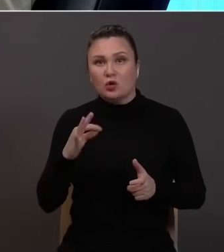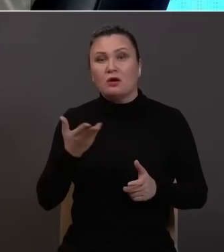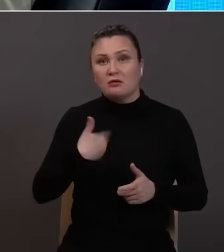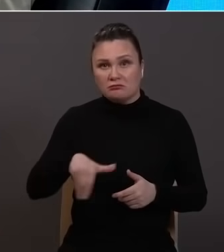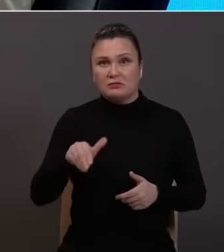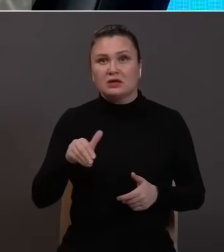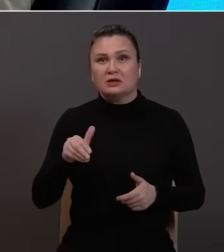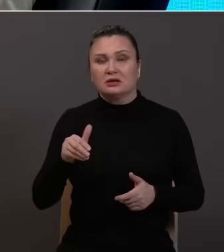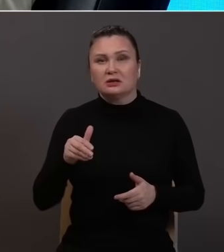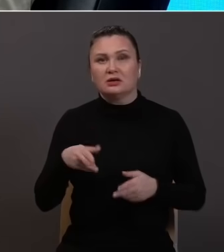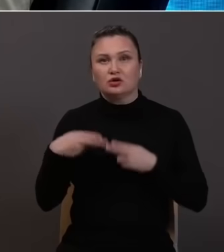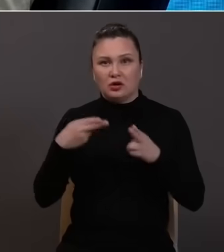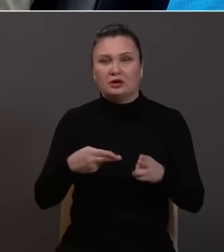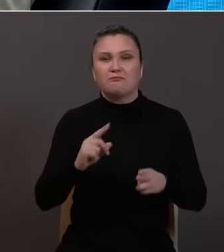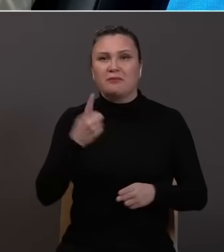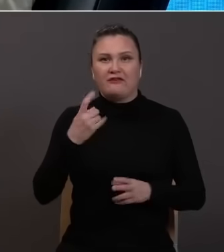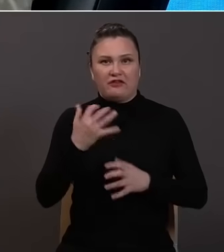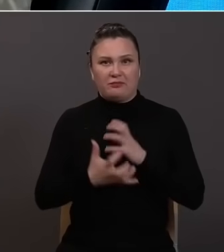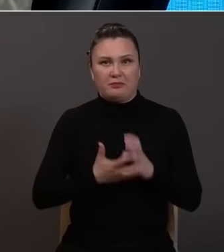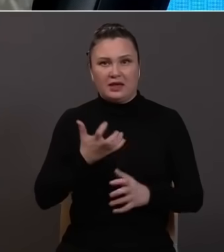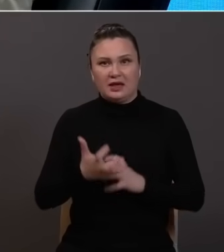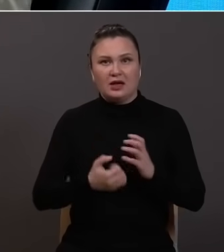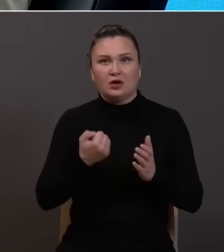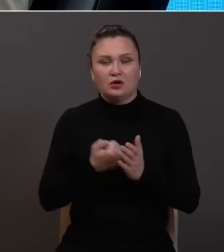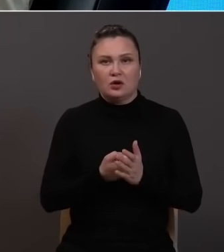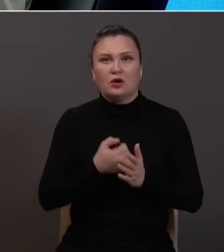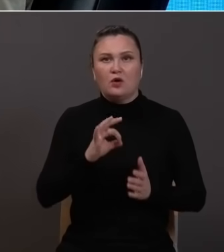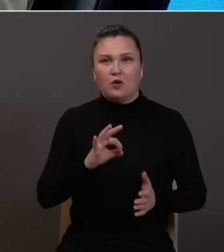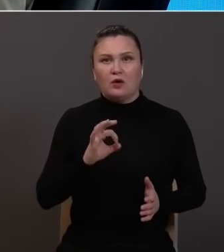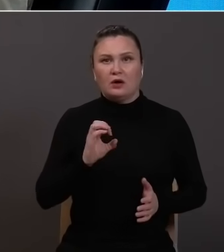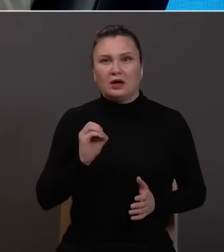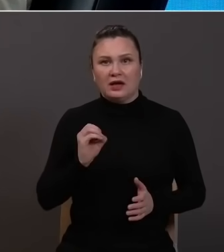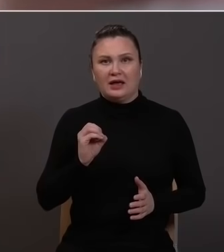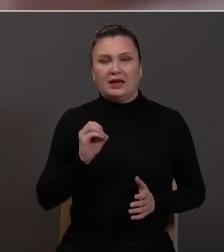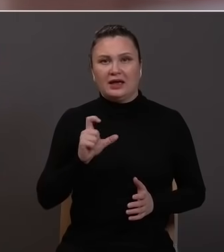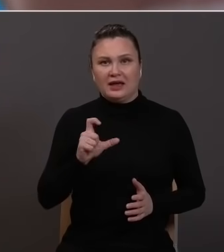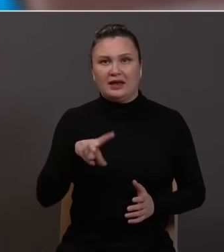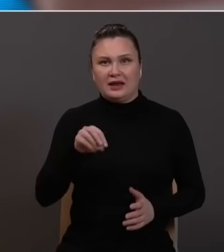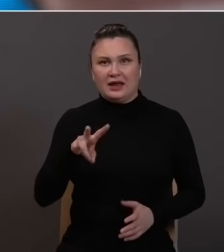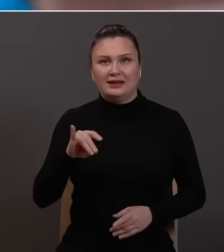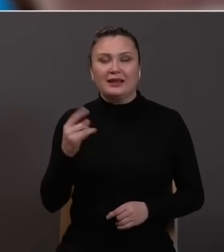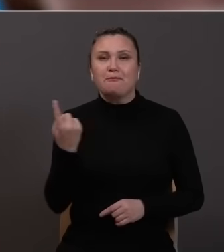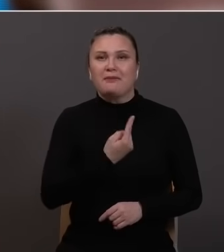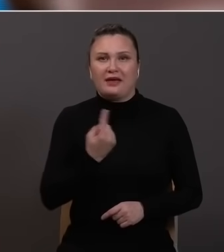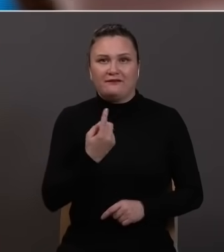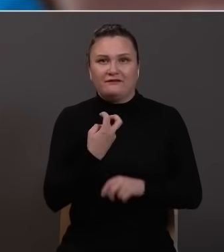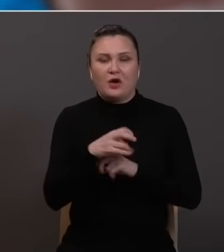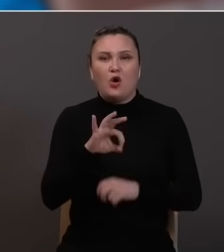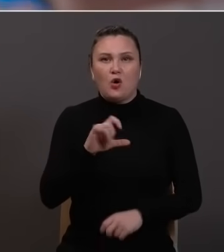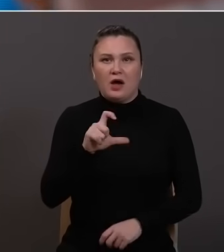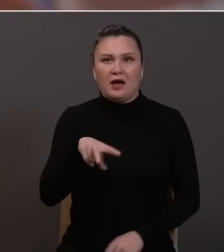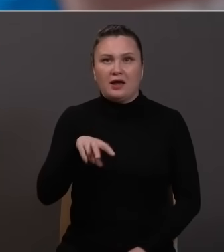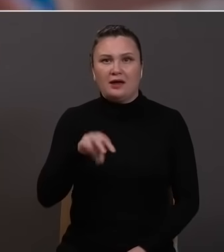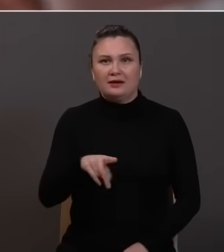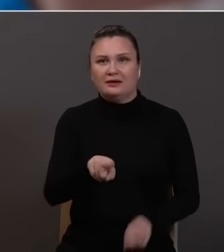мы доехали первыми в мире до Уэлена, и самое главное, выбрались оттуда своим ходом. Это было что-то, потому что Уэлен